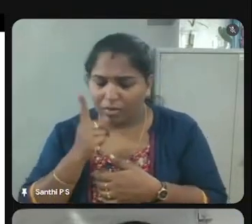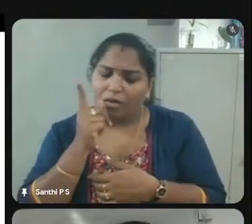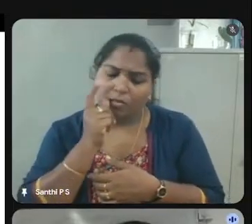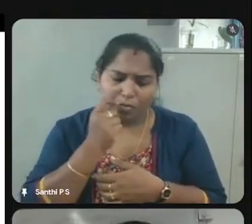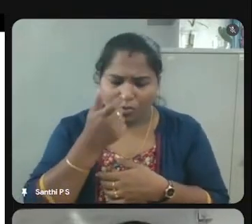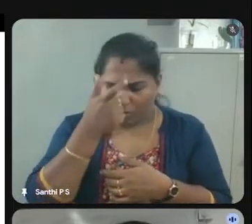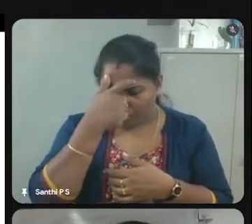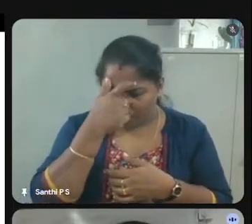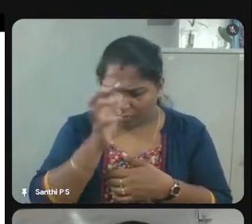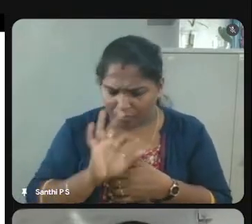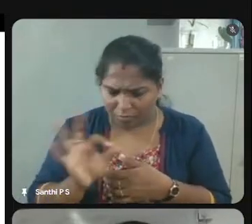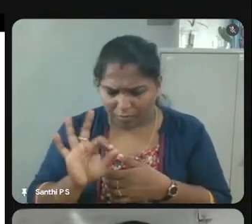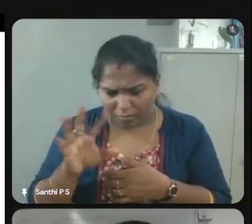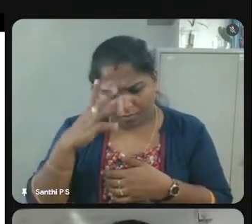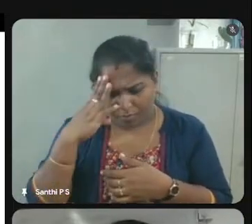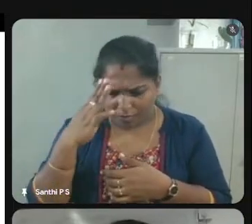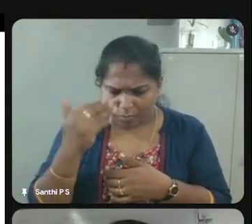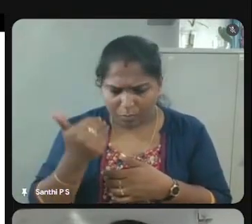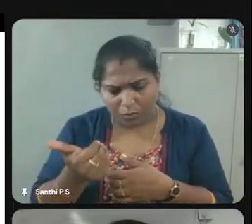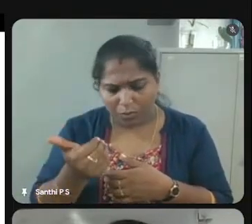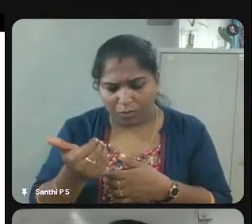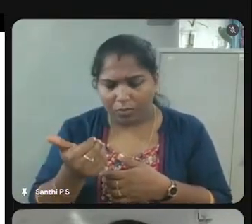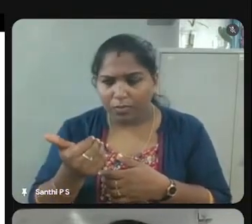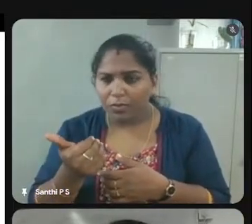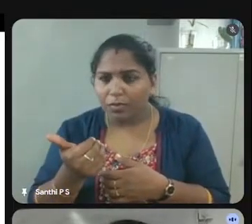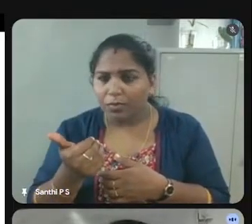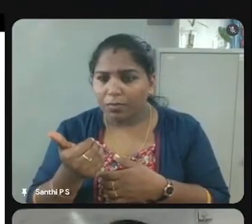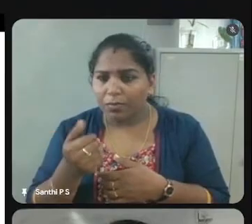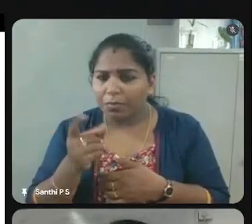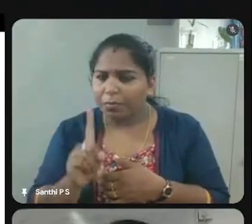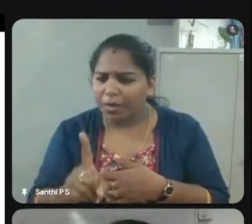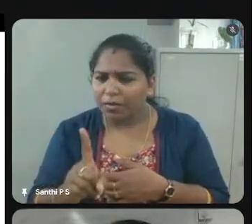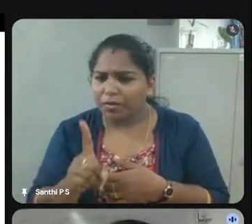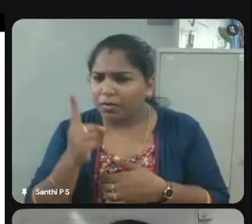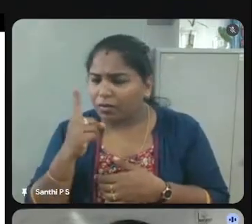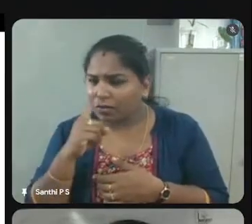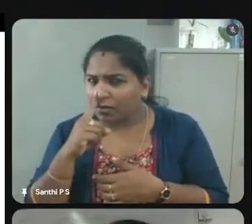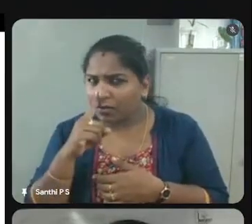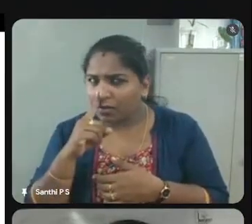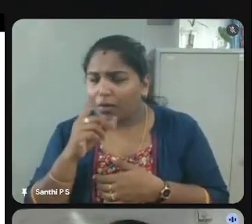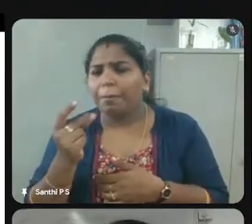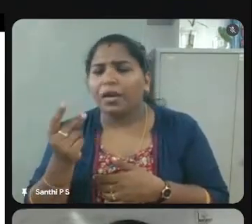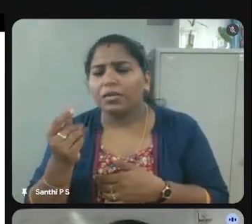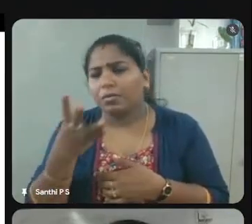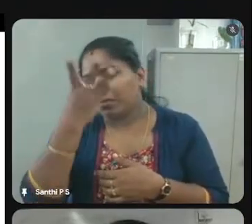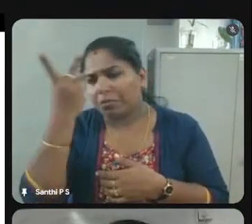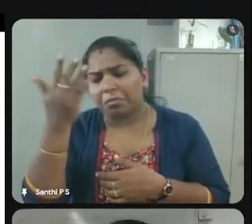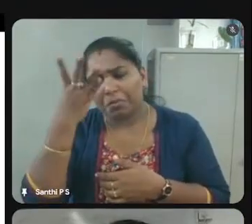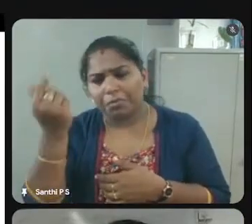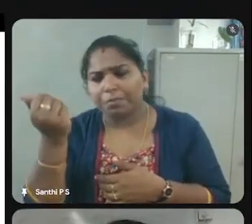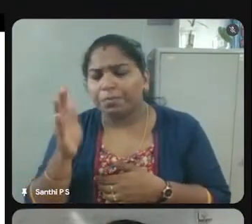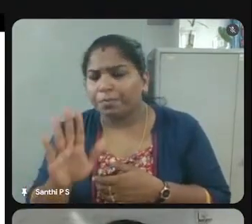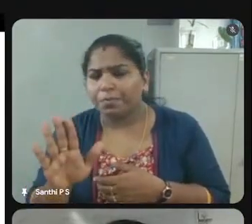നല്ല രീതിയിൽ മെമ്മറിയൊക്കെ ക്യാച്ച് ചെയ്യുന്നുണ്ട് പെട്ടെന്ന്. പക്ഷേ ഗേളിനെ പെട്ടെന്ന് മറന്നു പോകുന്നുണ്ട്, പഠിച്ചതൊക്കെ